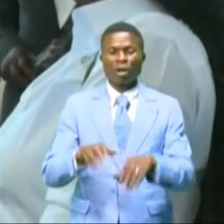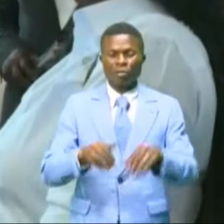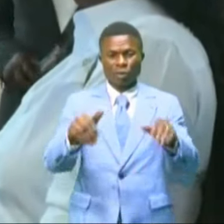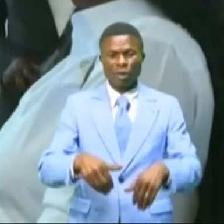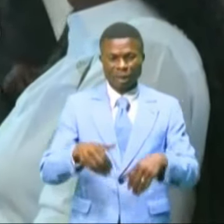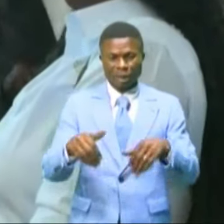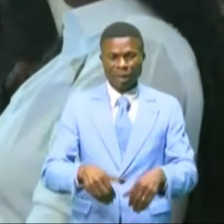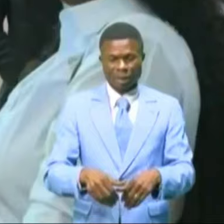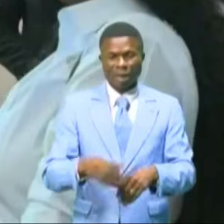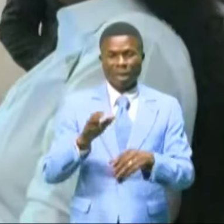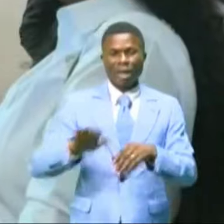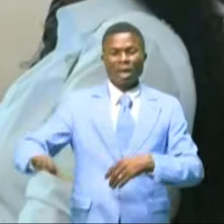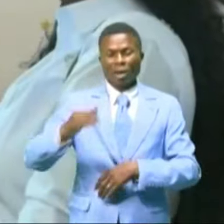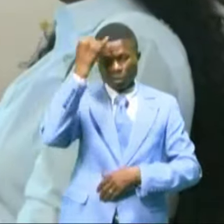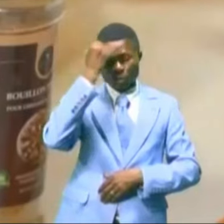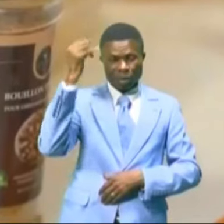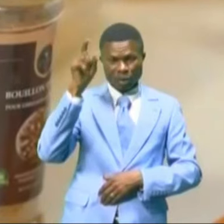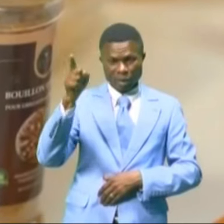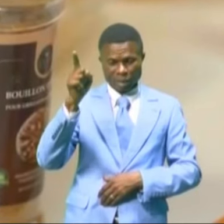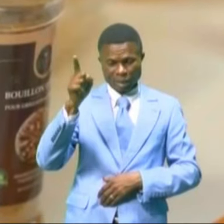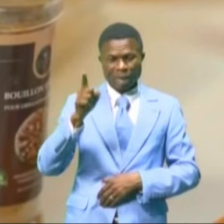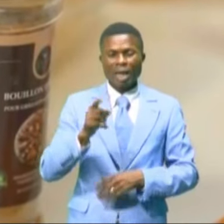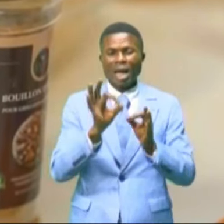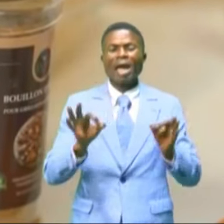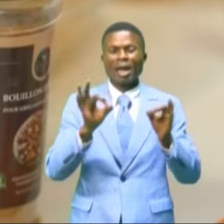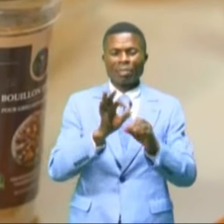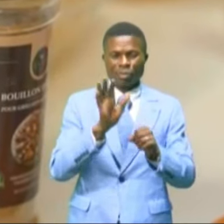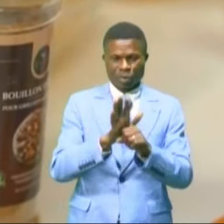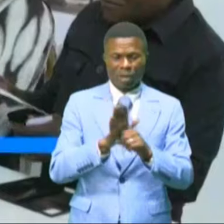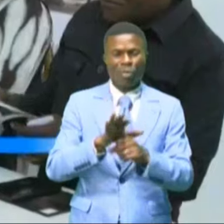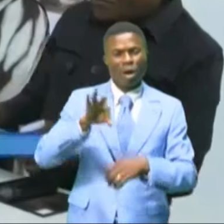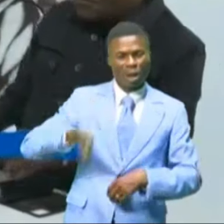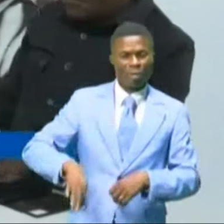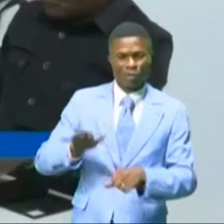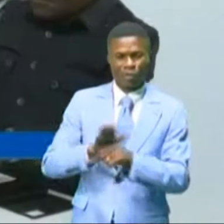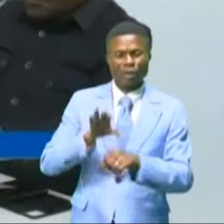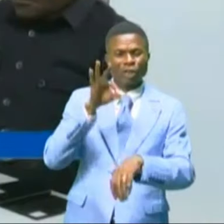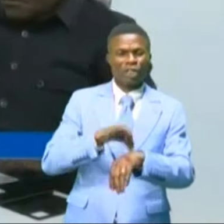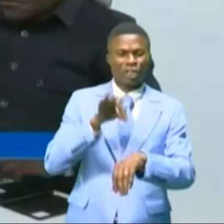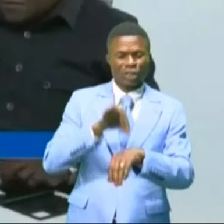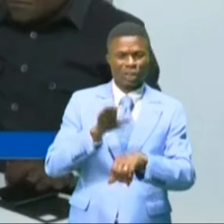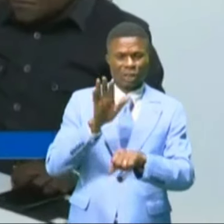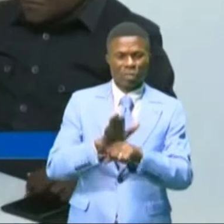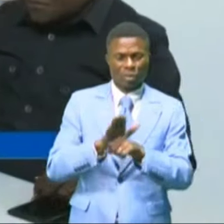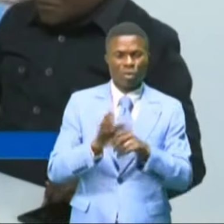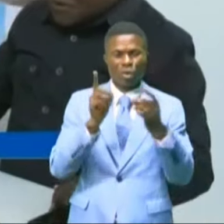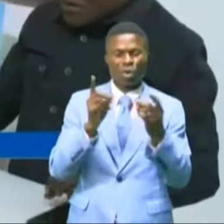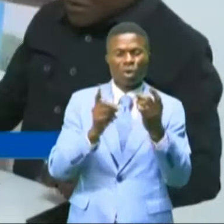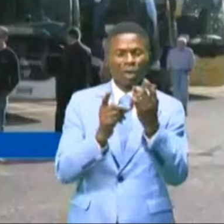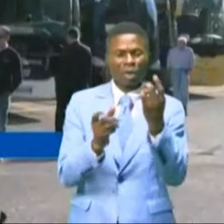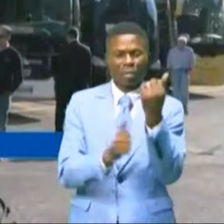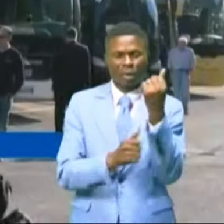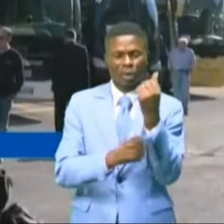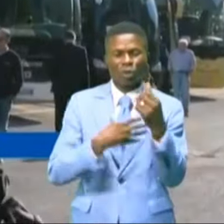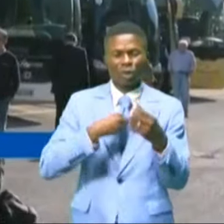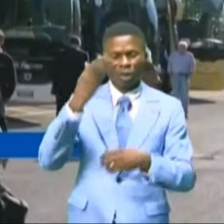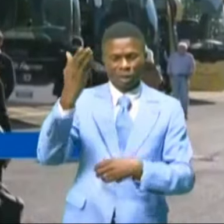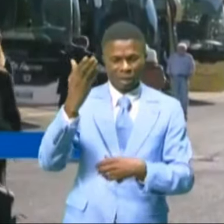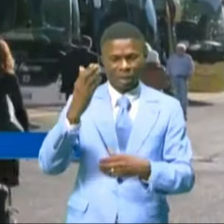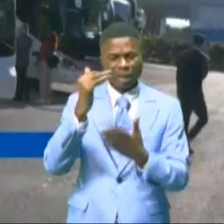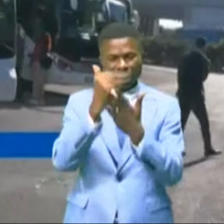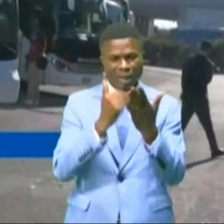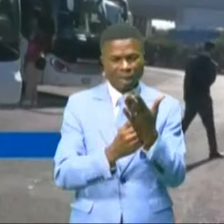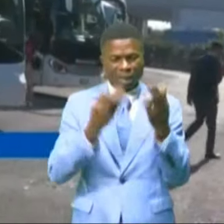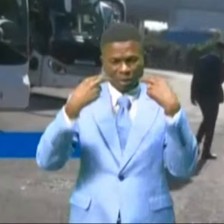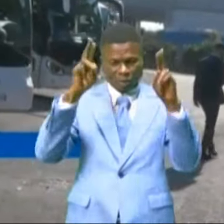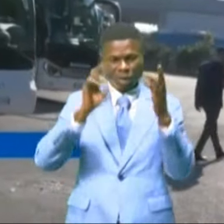MacFruit 2024 aura été bénéfique en ce que des opportunités d'affaires sont bien identifiées pour la